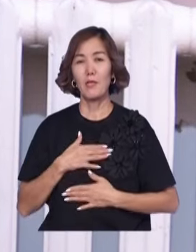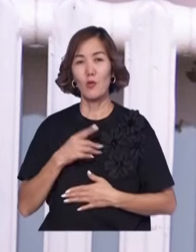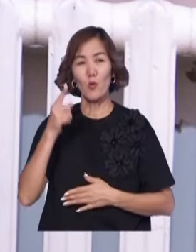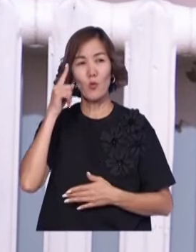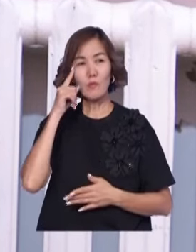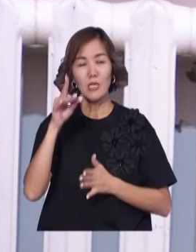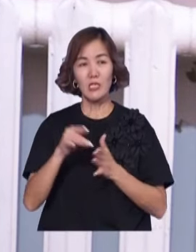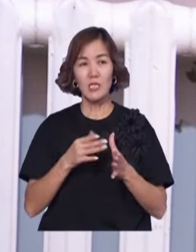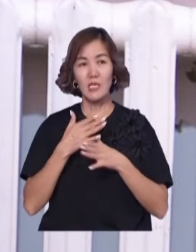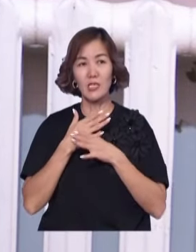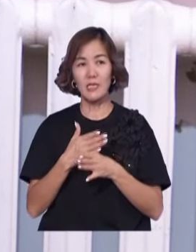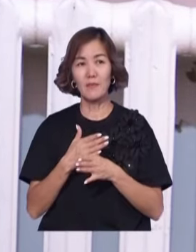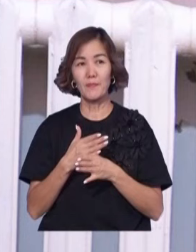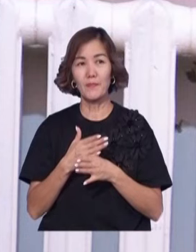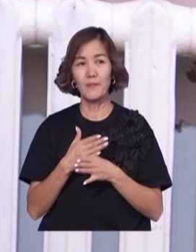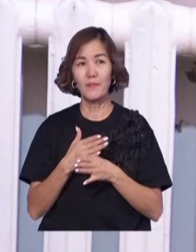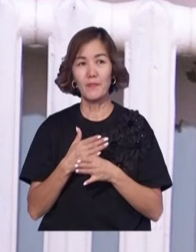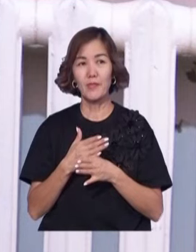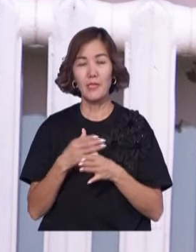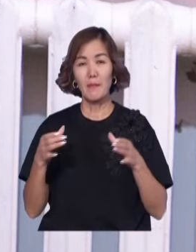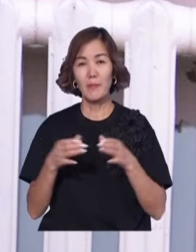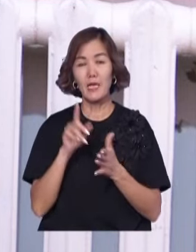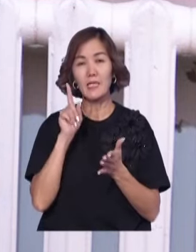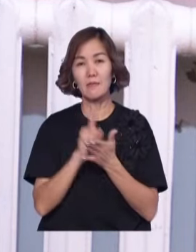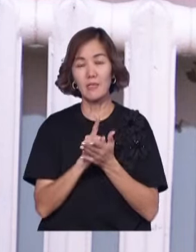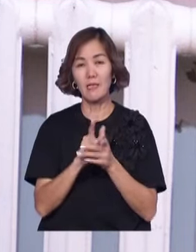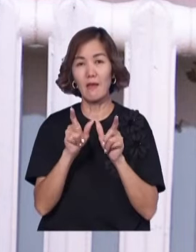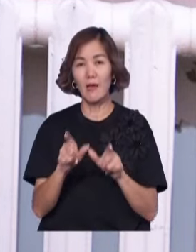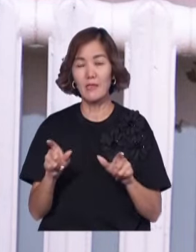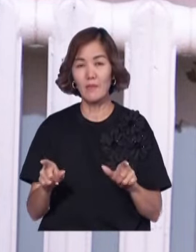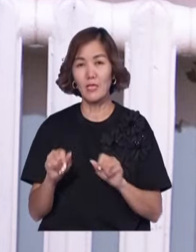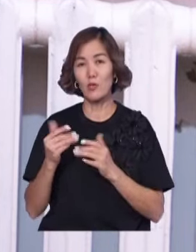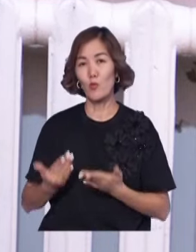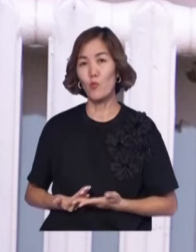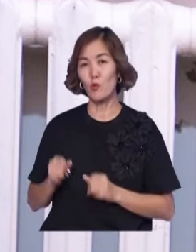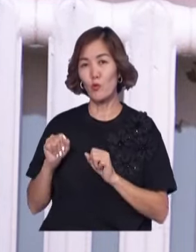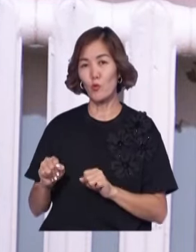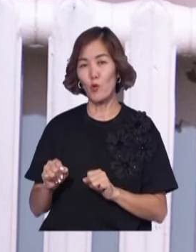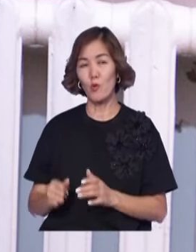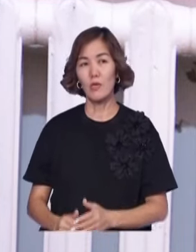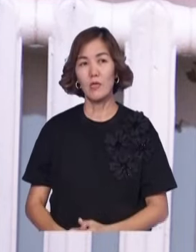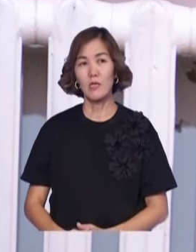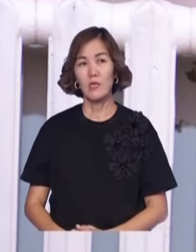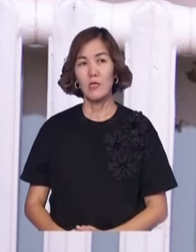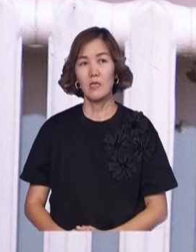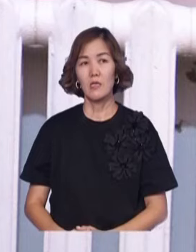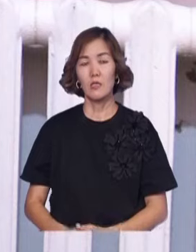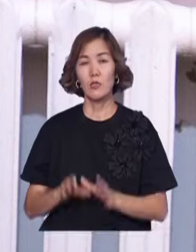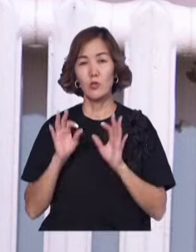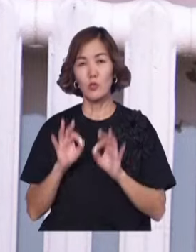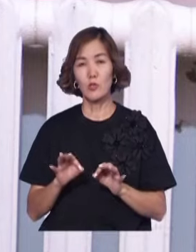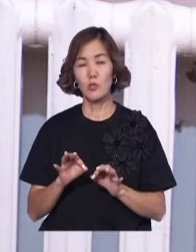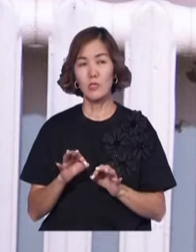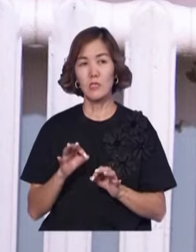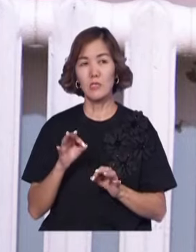мысалы, жедел жәрдем бригадасының міндеті адам өмірін арашалап құтқарып қалу. Уақытылы, тиімді,